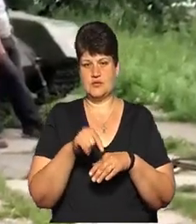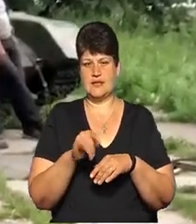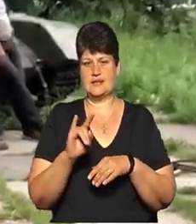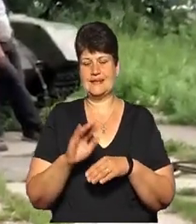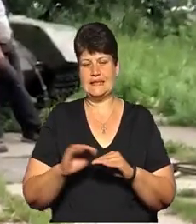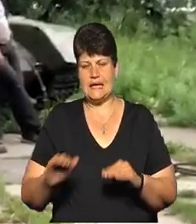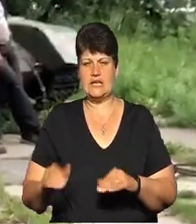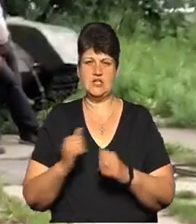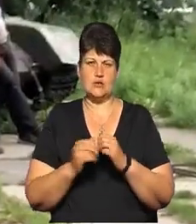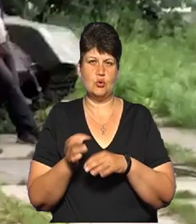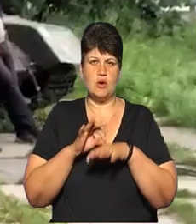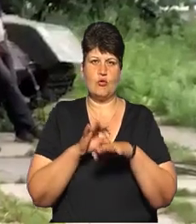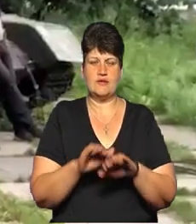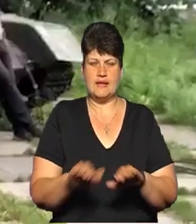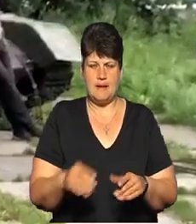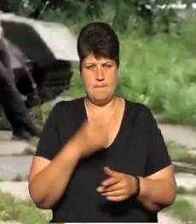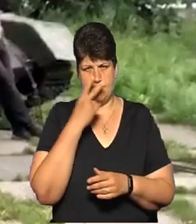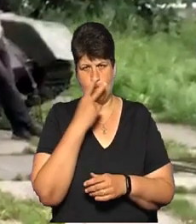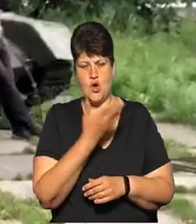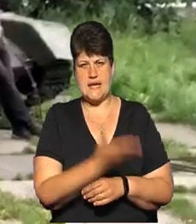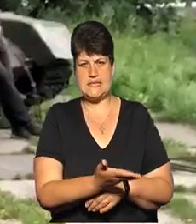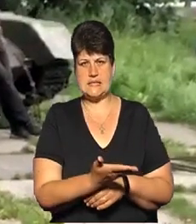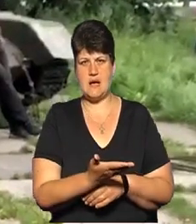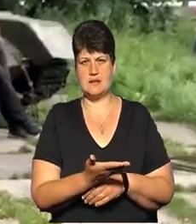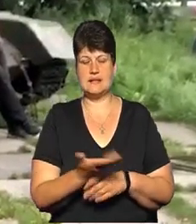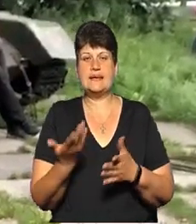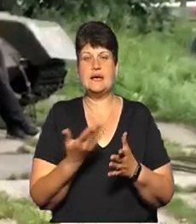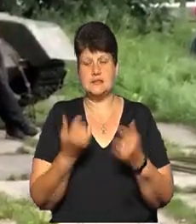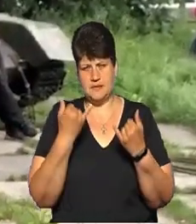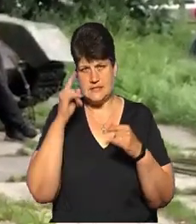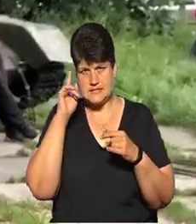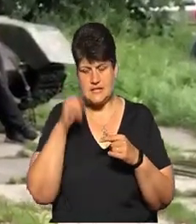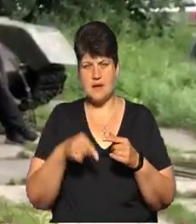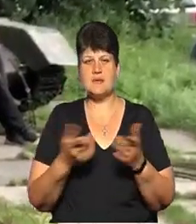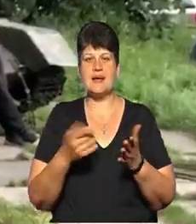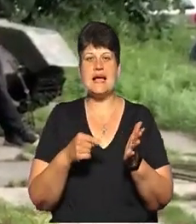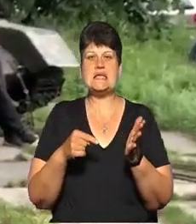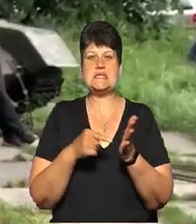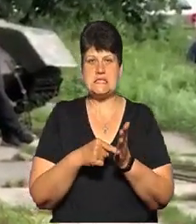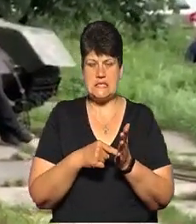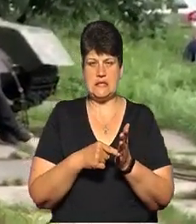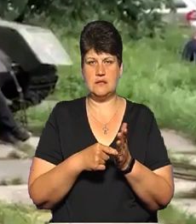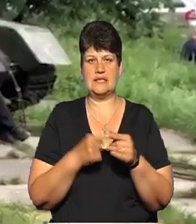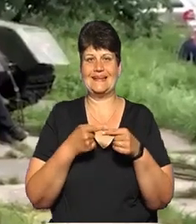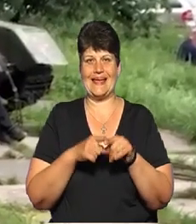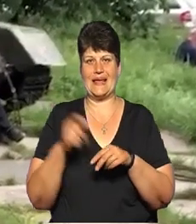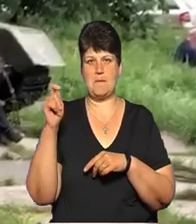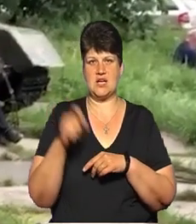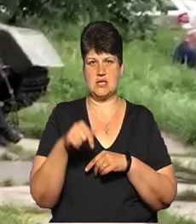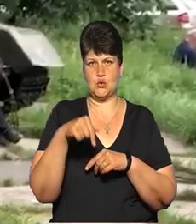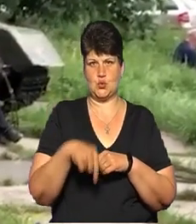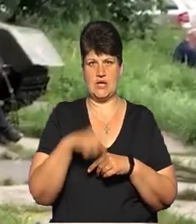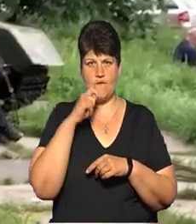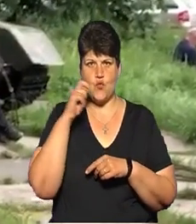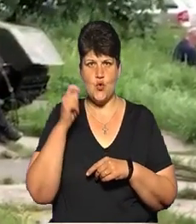бачили, ну, ми вже знаємо, з якою цілею та техніка приїжджала до нас на Україну,